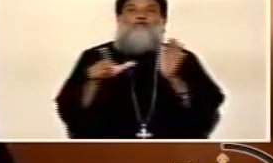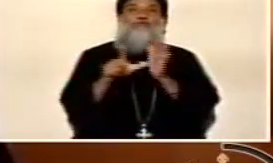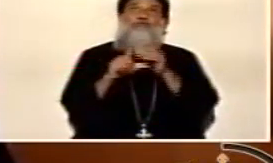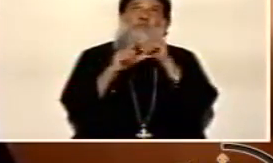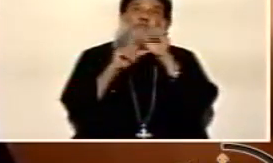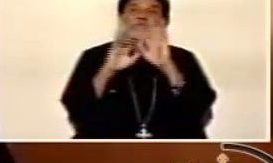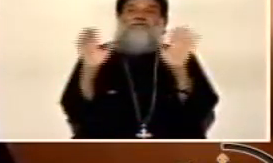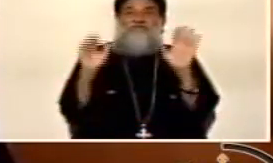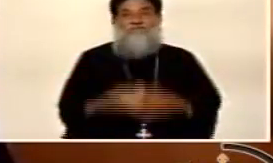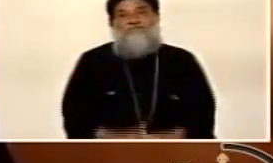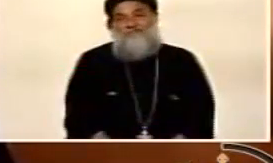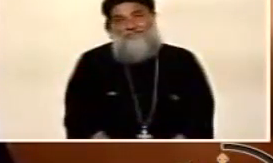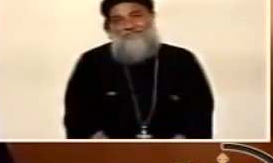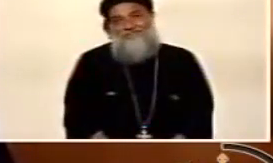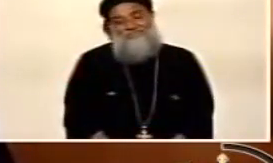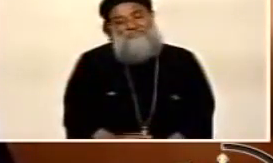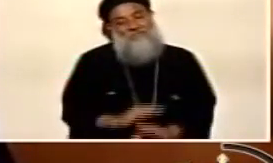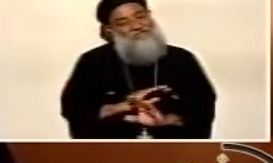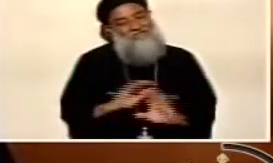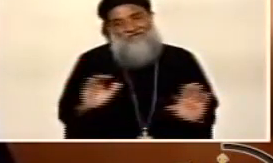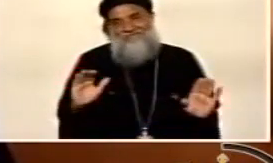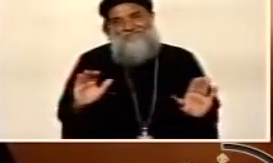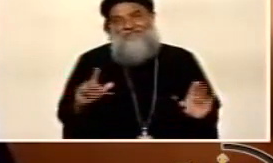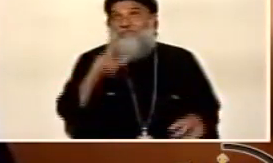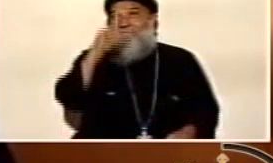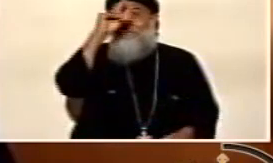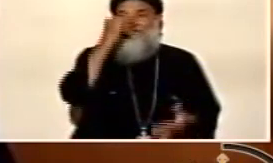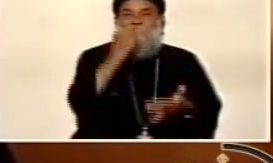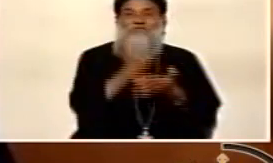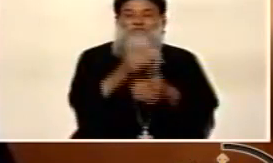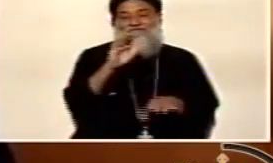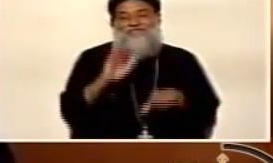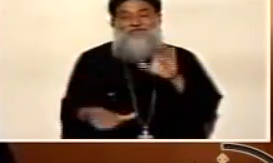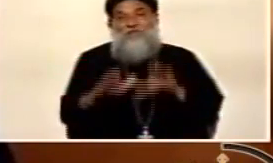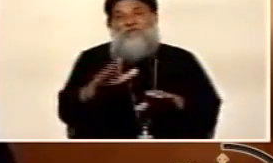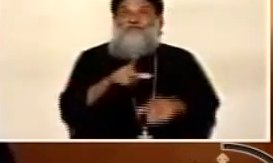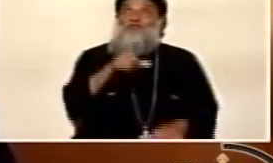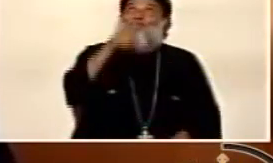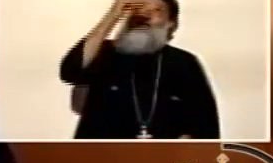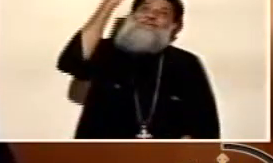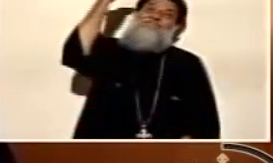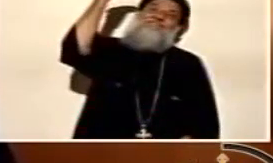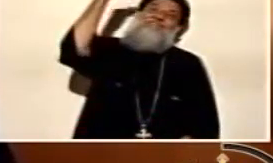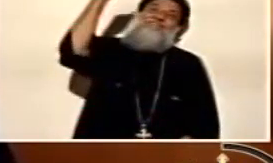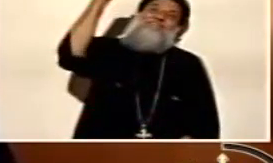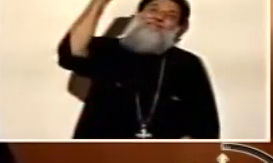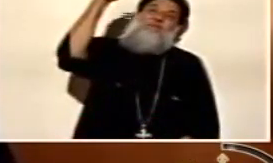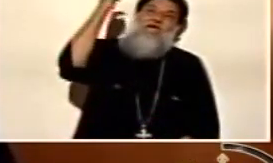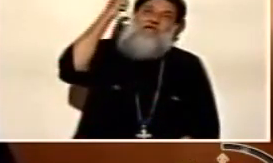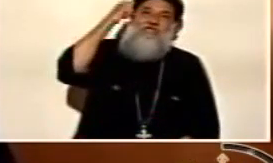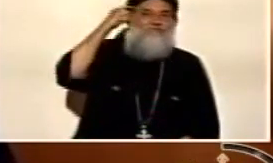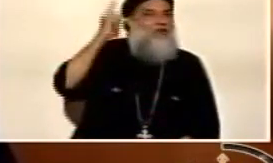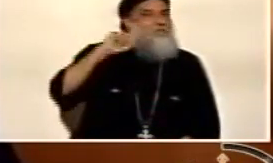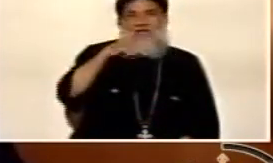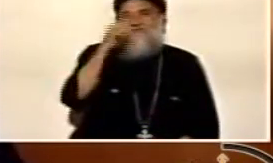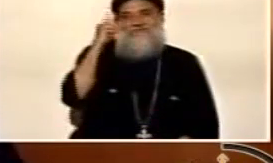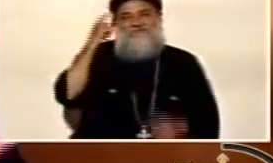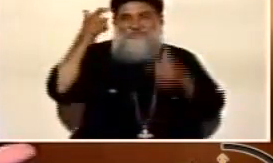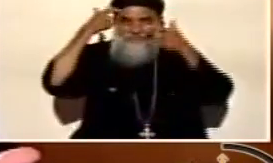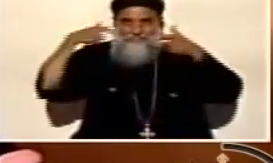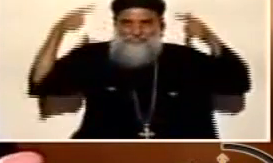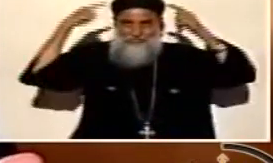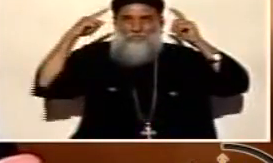بس. ما نقدرش احنا يعني ندعي معرفة